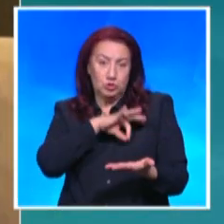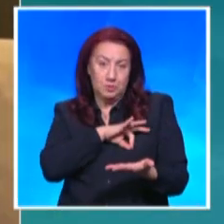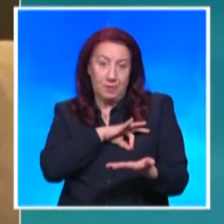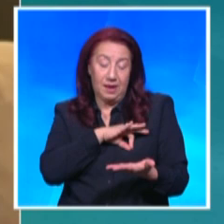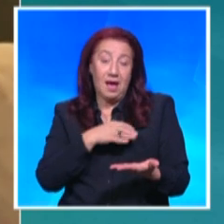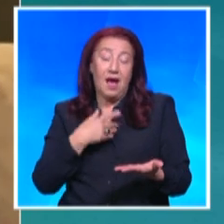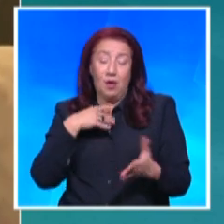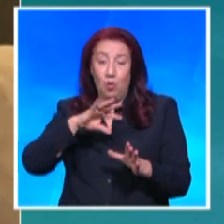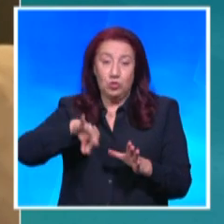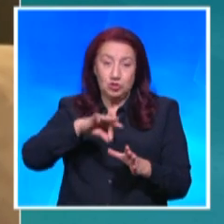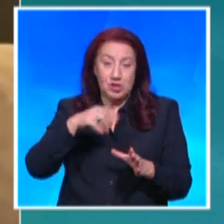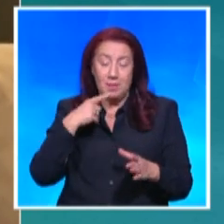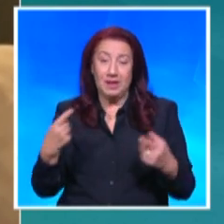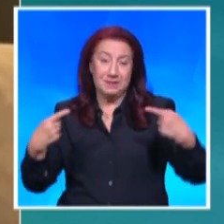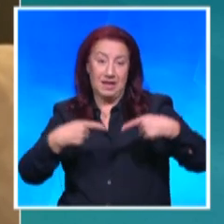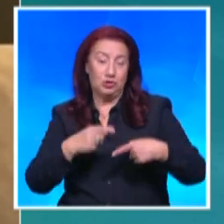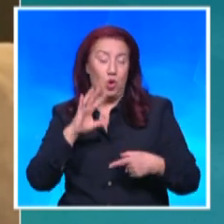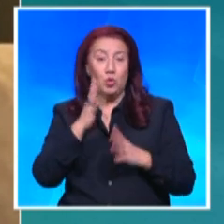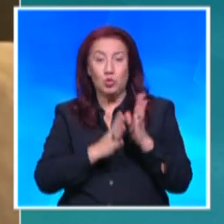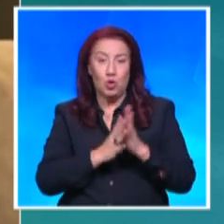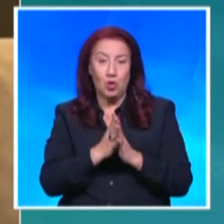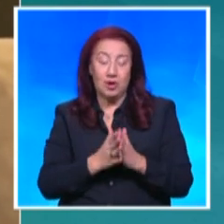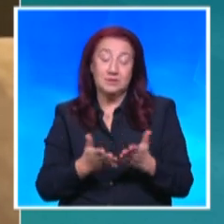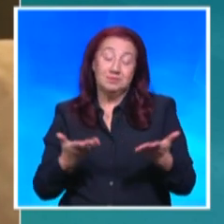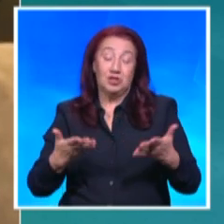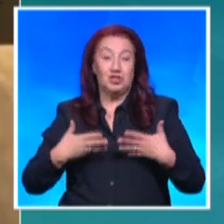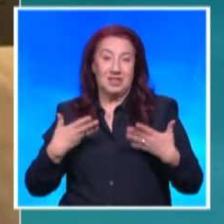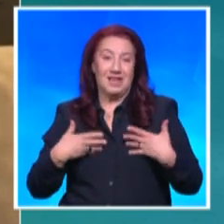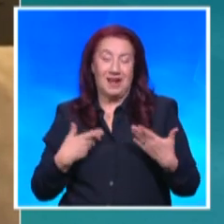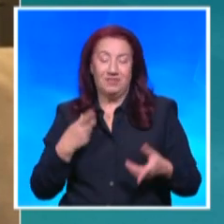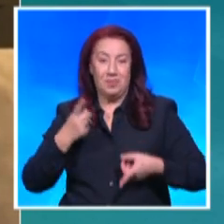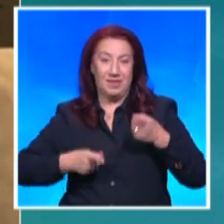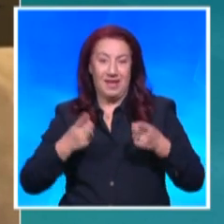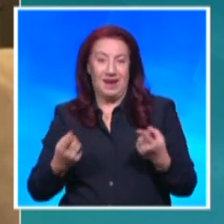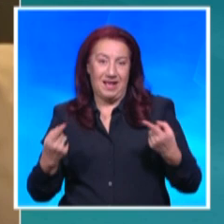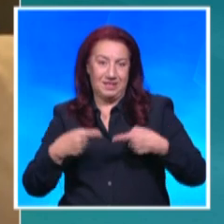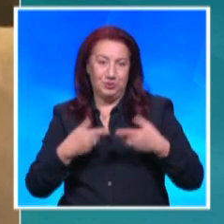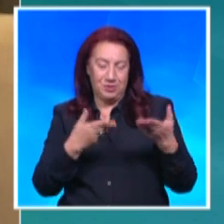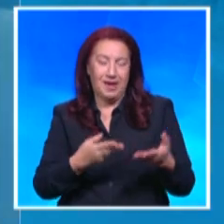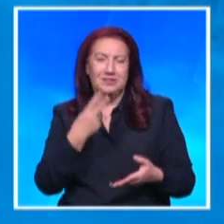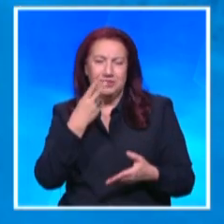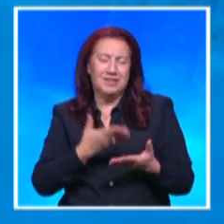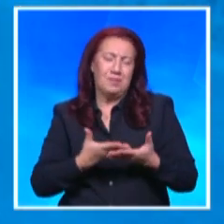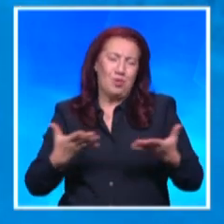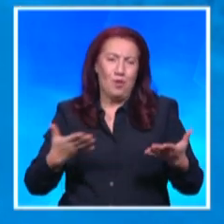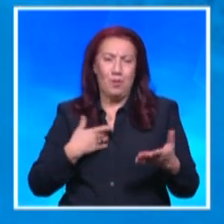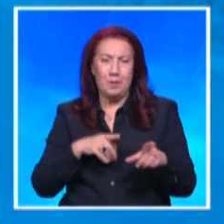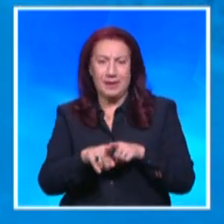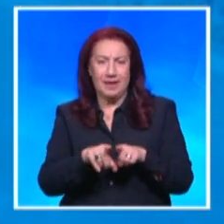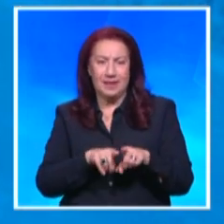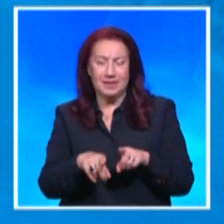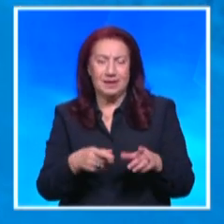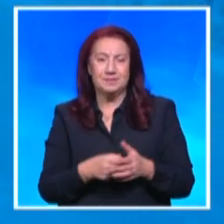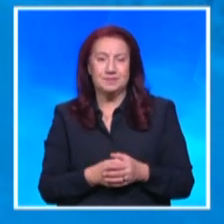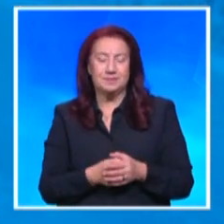се падне жребия, ще се радвам да се паднем срещу тях, пък и най-малкото, което ще видя доста приятели. Звездна